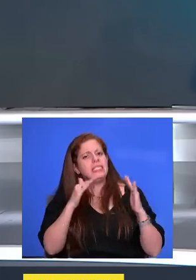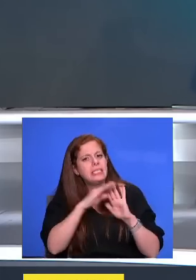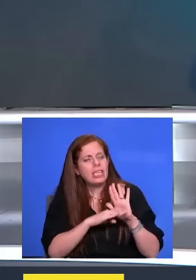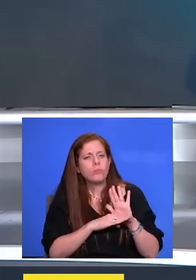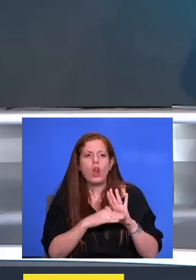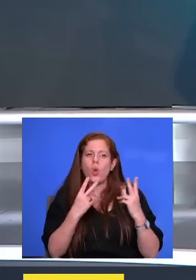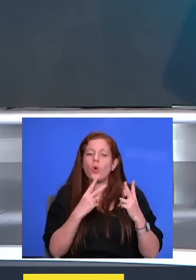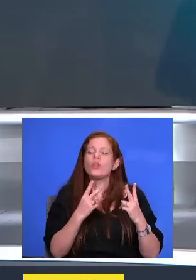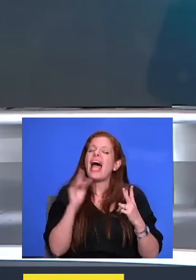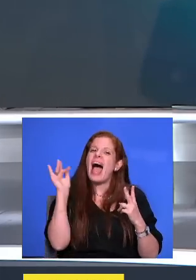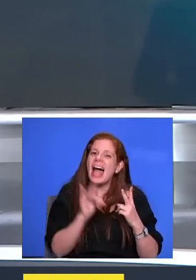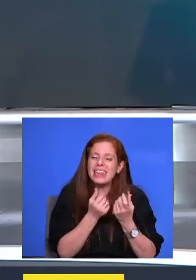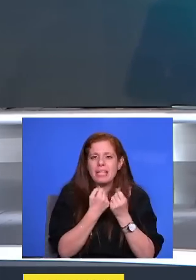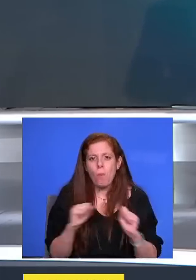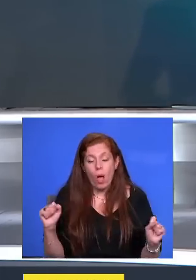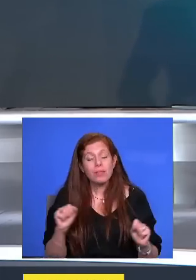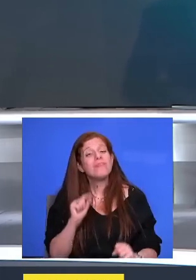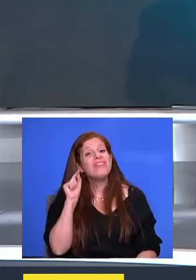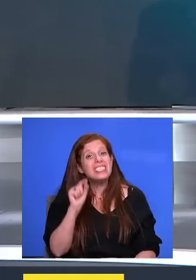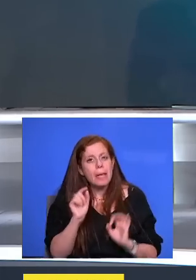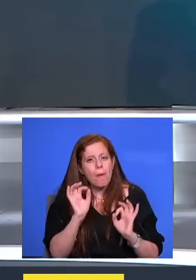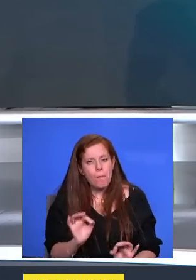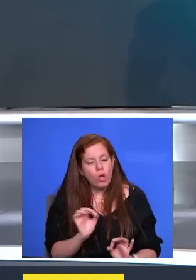אנטי-דמוקרטיים ואנטי-ליברליים. וזה ממש לא